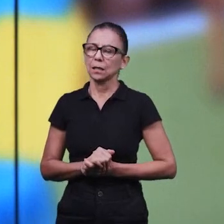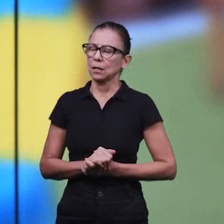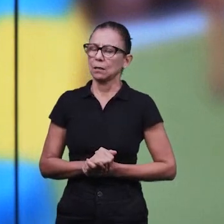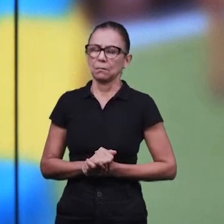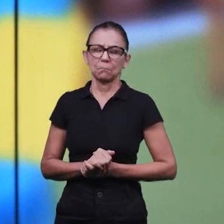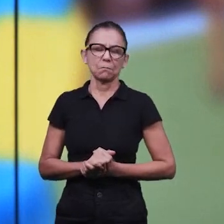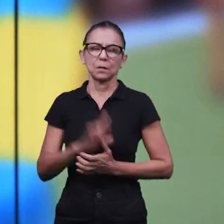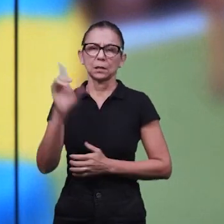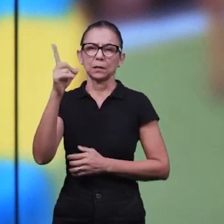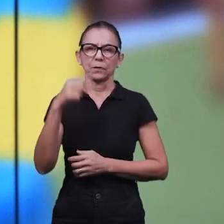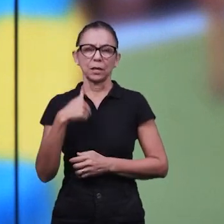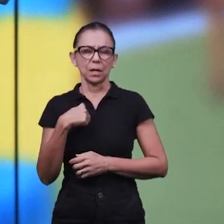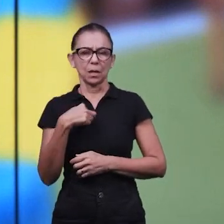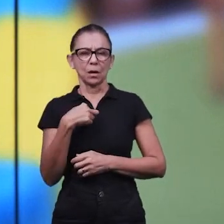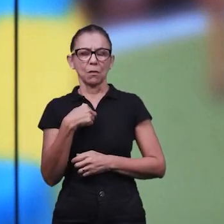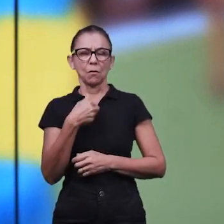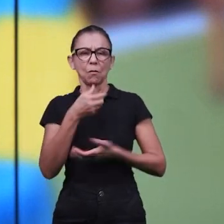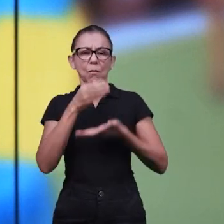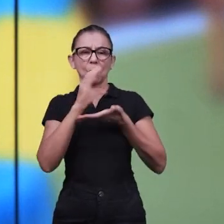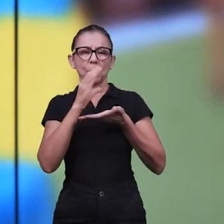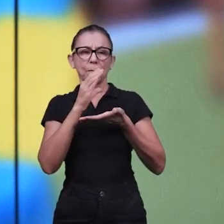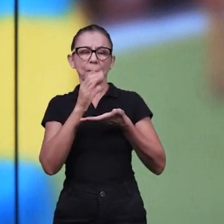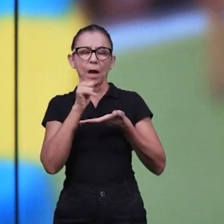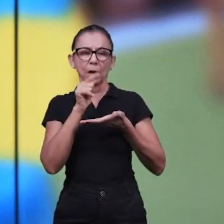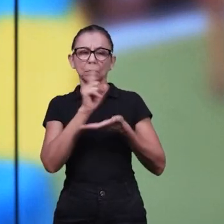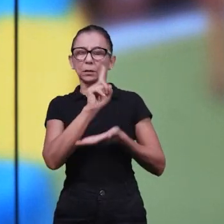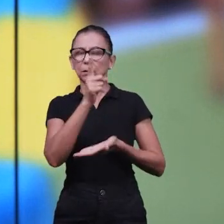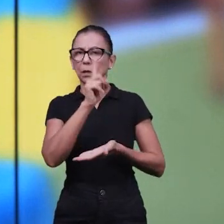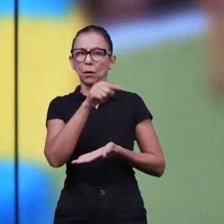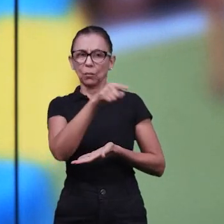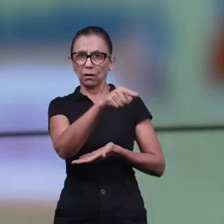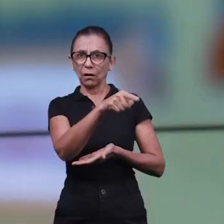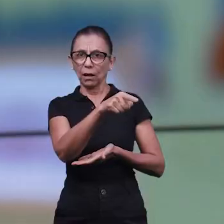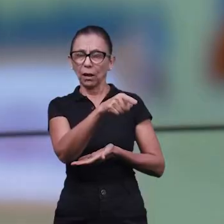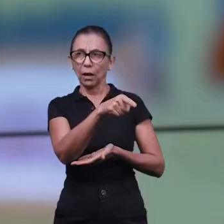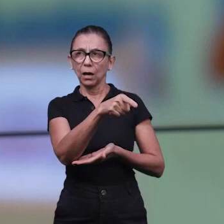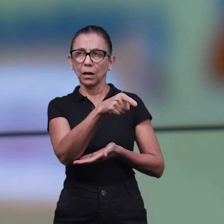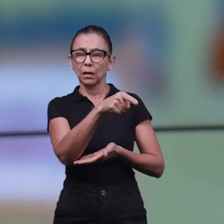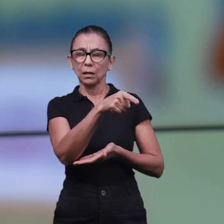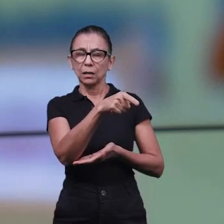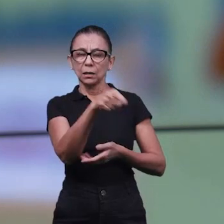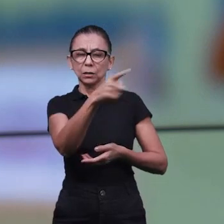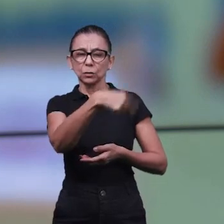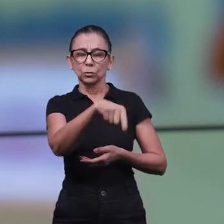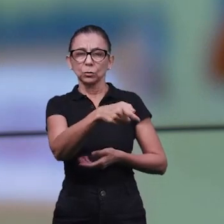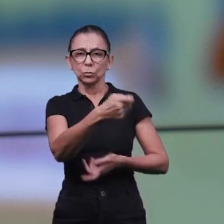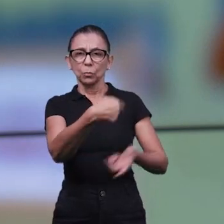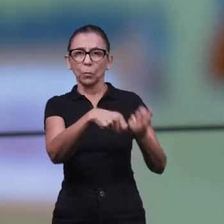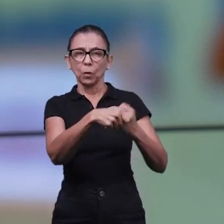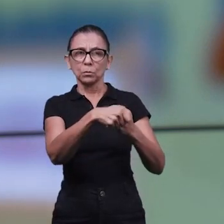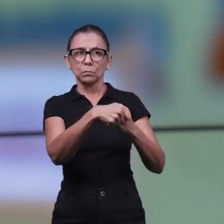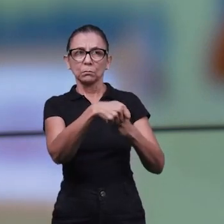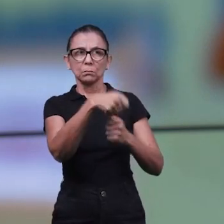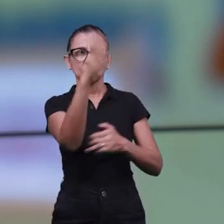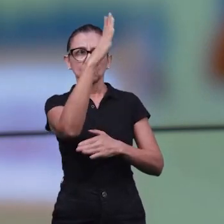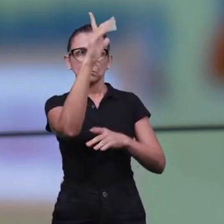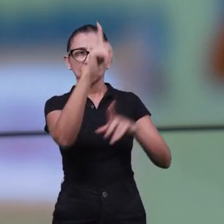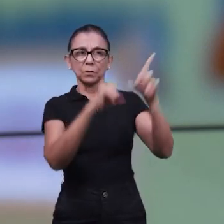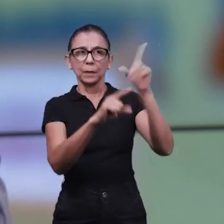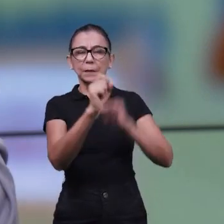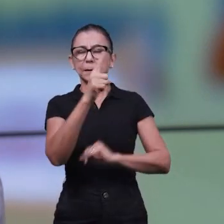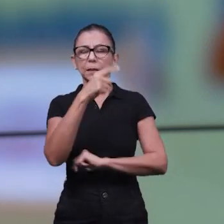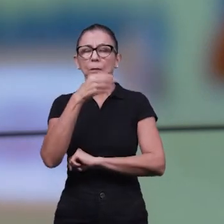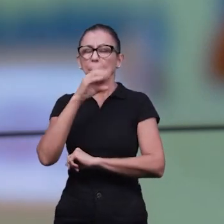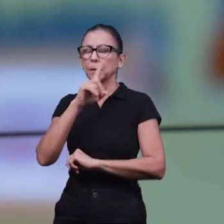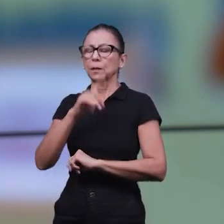de l'eau du puits de Bethléem qui se trouvait à côté de la porte de la ville. Et je pose la question, qui est la porte?